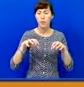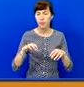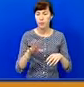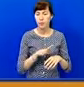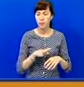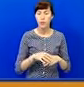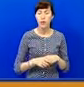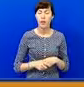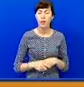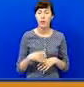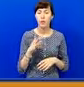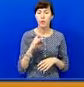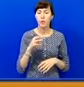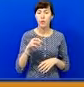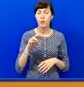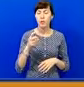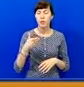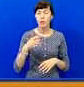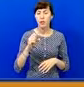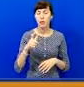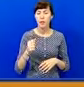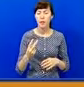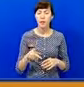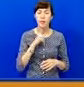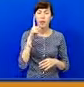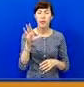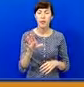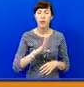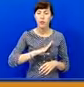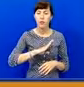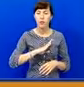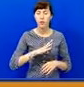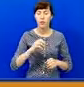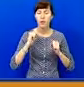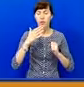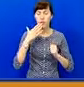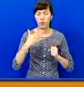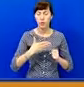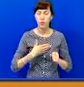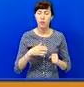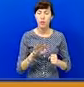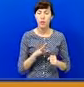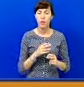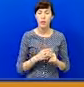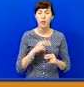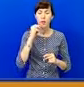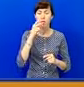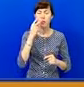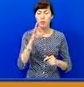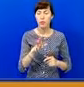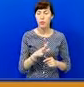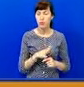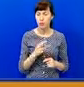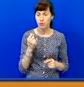Құрманғазы деген інінің атында өтіп жатыр. Екеуі де жас кетті, екеуі де спортты сүйетін сондай жігіттер еді.